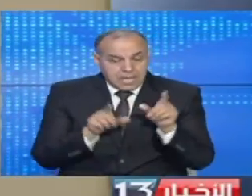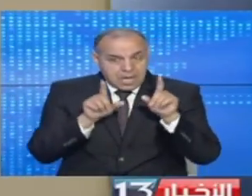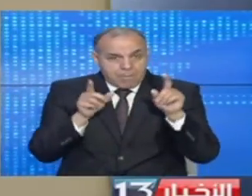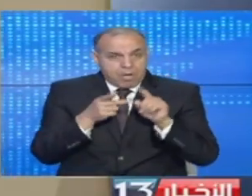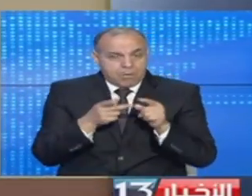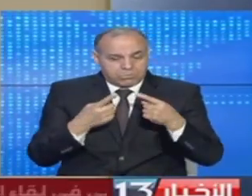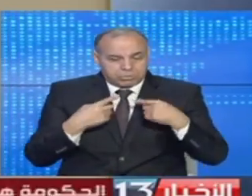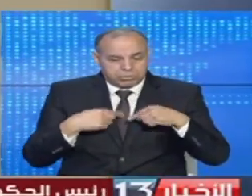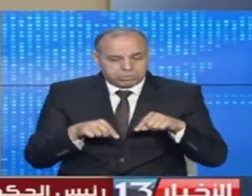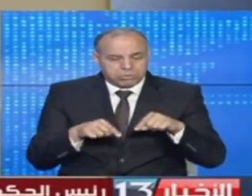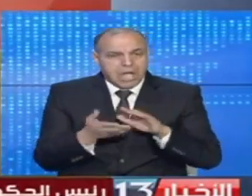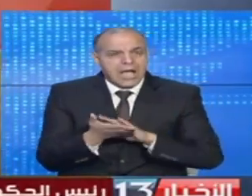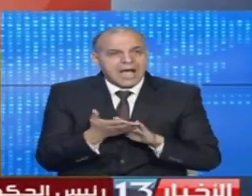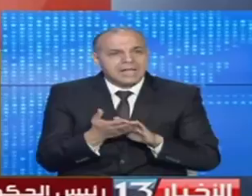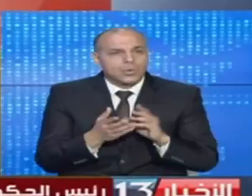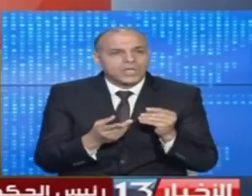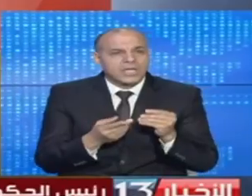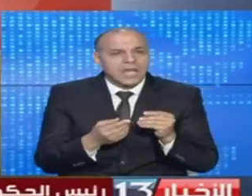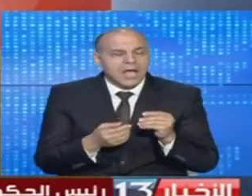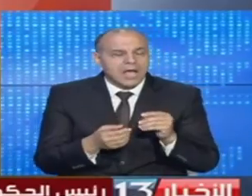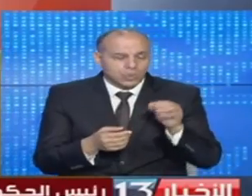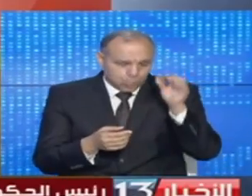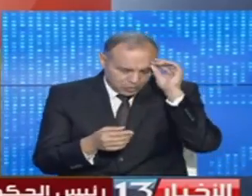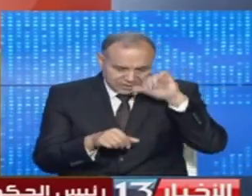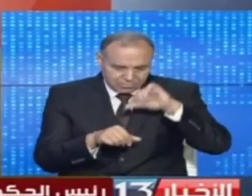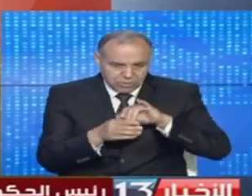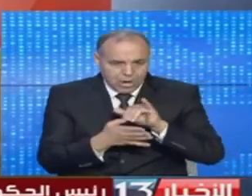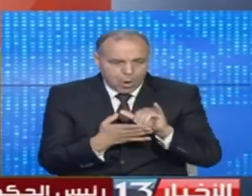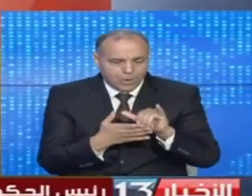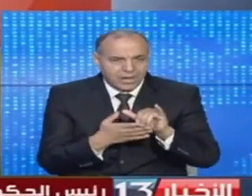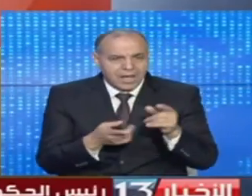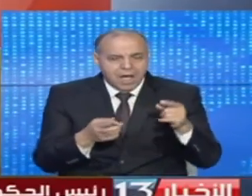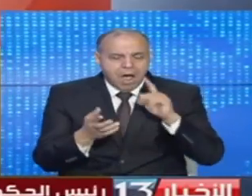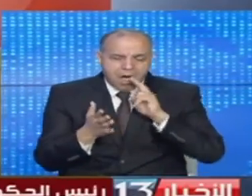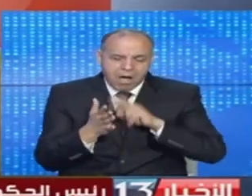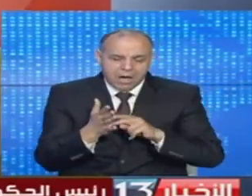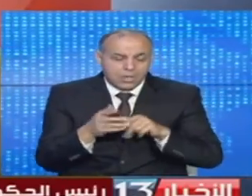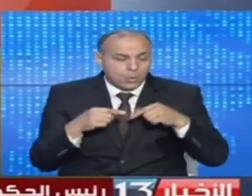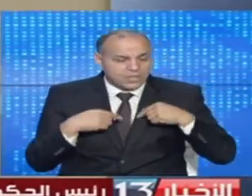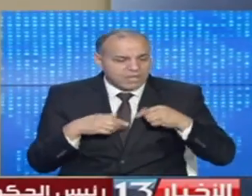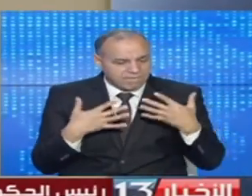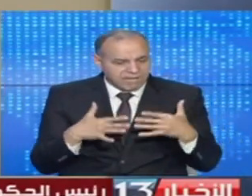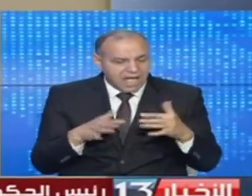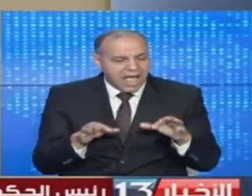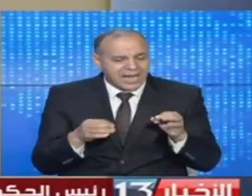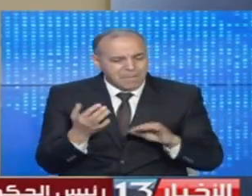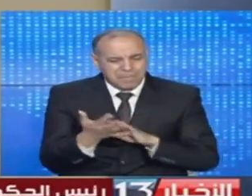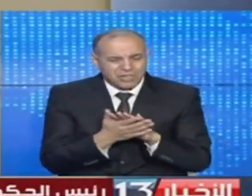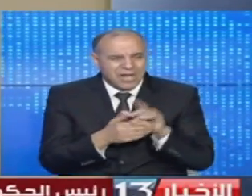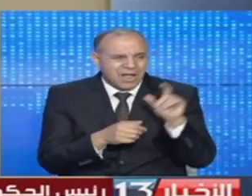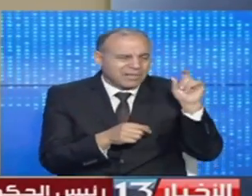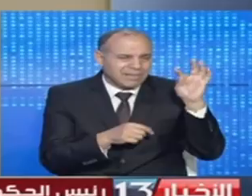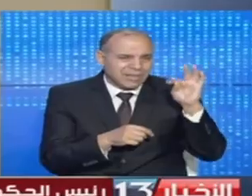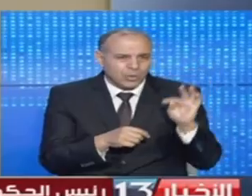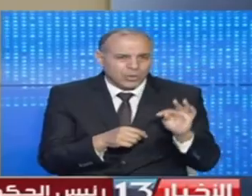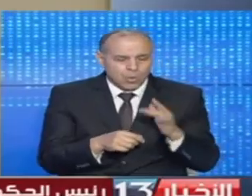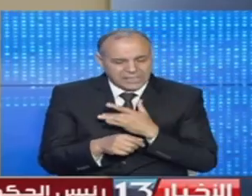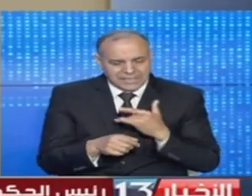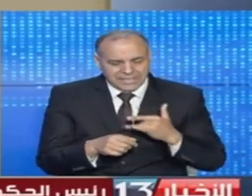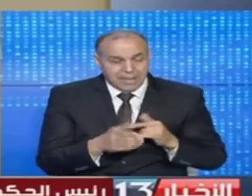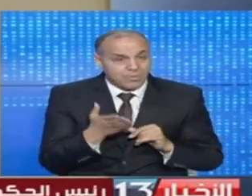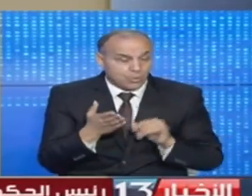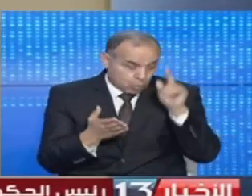عقده بقاعه العمليات بلغ فيينا خصيصا للعوده على القرارات الحكوميه لحل ازمه الك امور والوضع الصحي